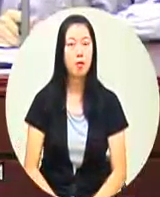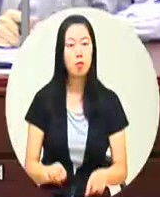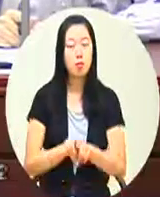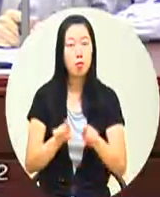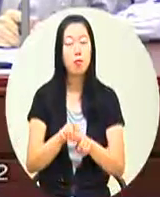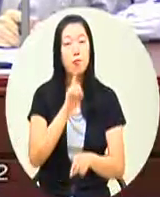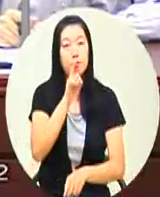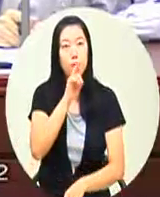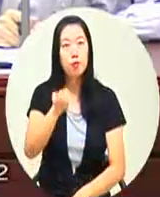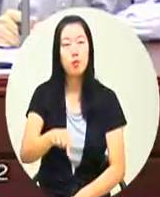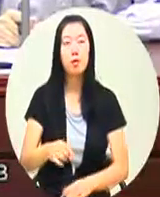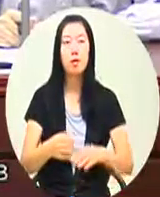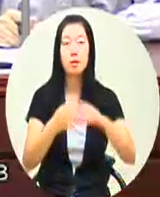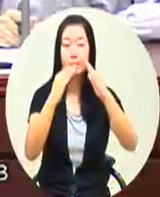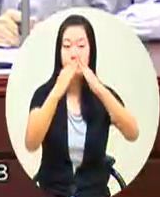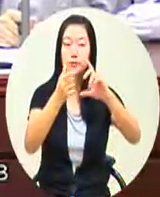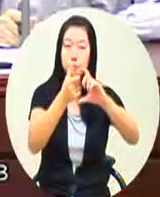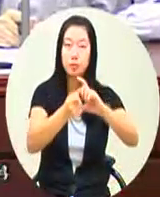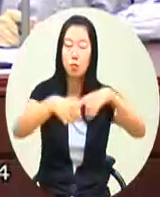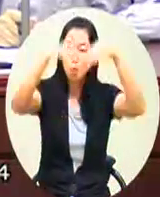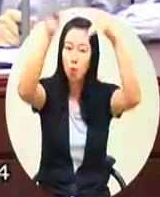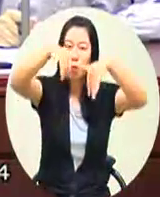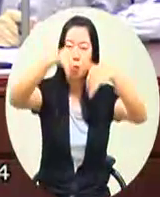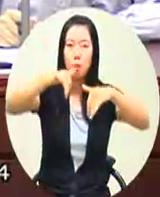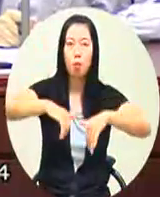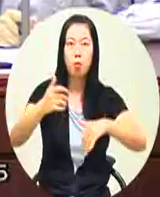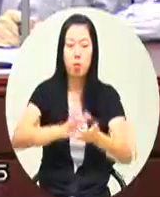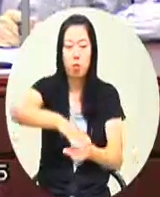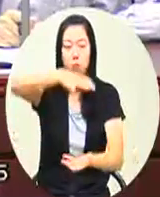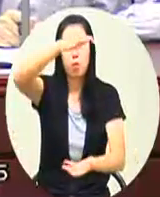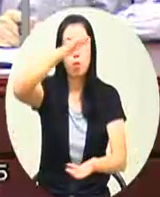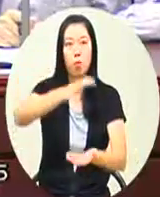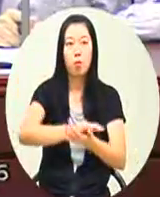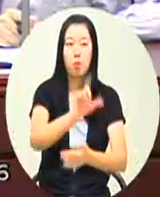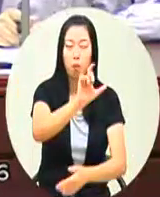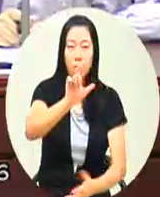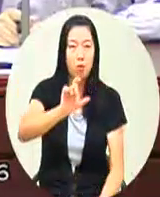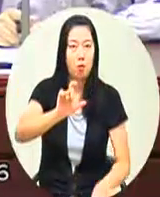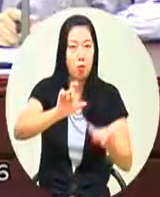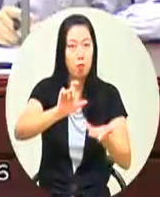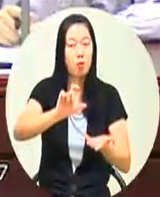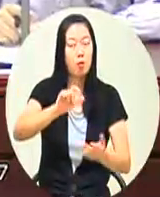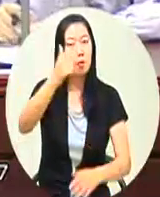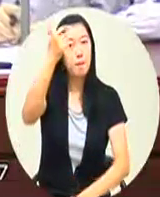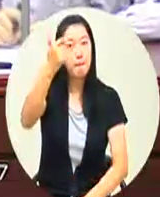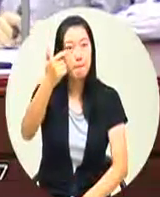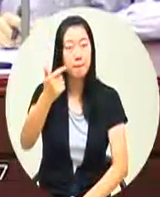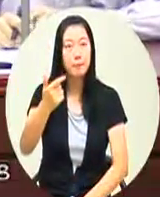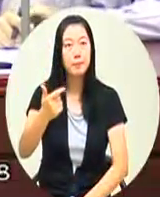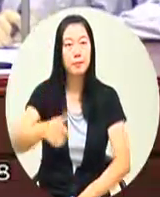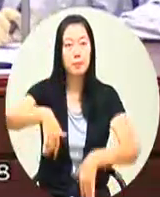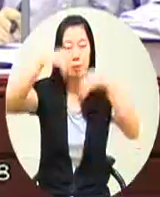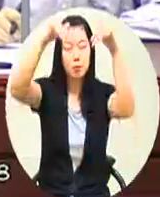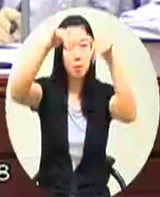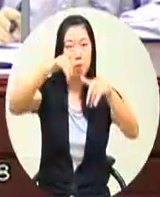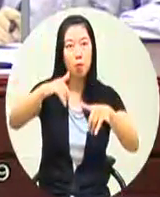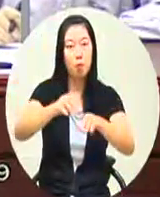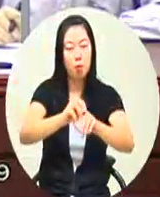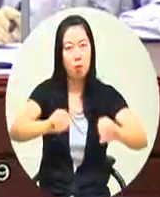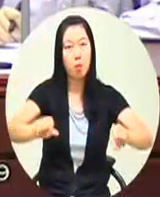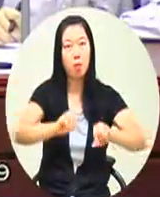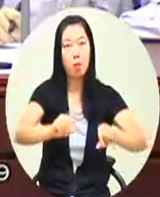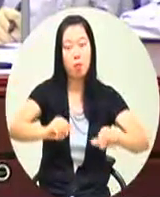区的这个降雨量大约是六十几，百时雨量六十几过后，它就会慢慢开始有一些低洼地区会积